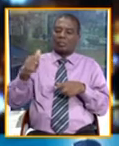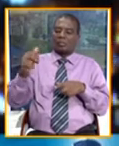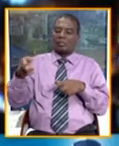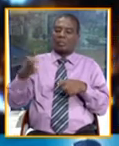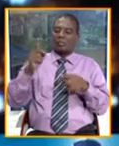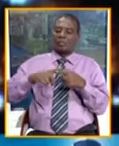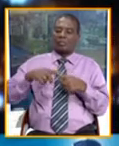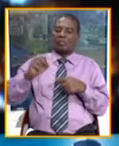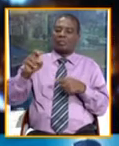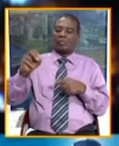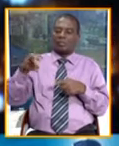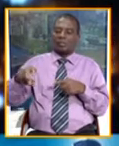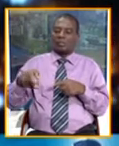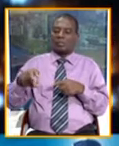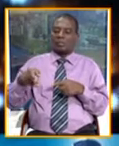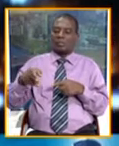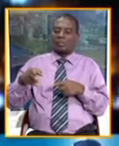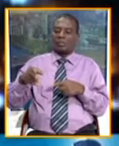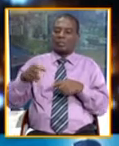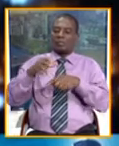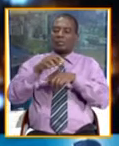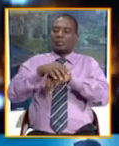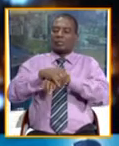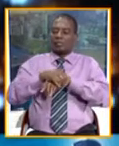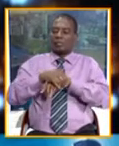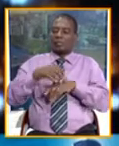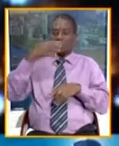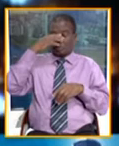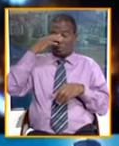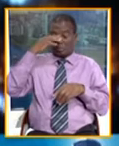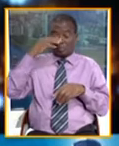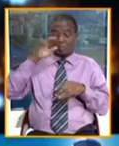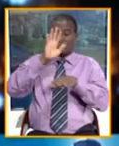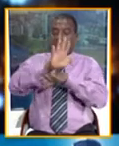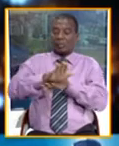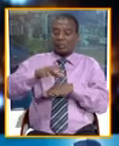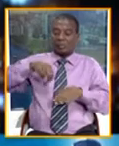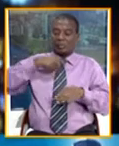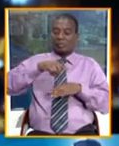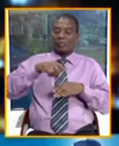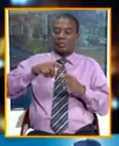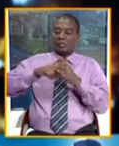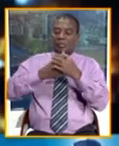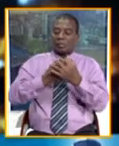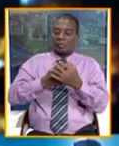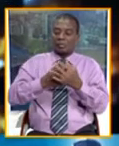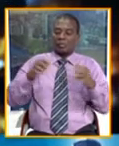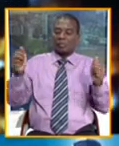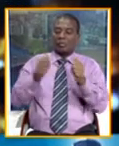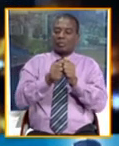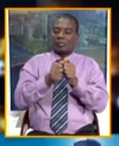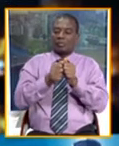2, normalement. Maintenant, l'après-midi, nous allons reprendre